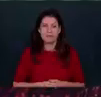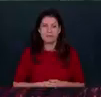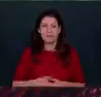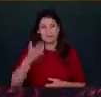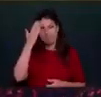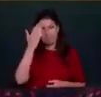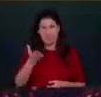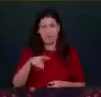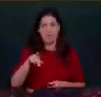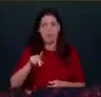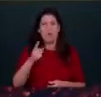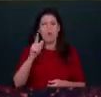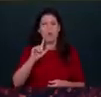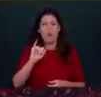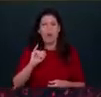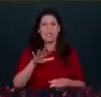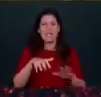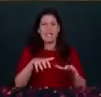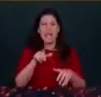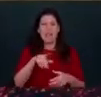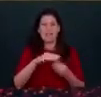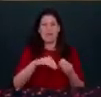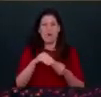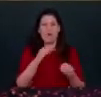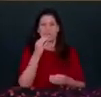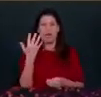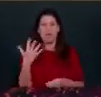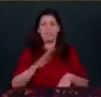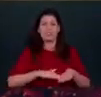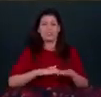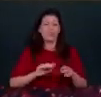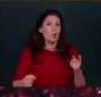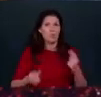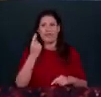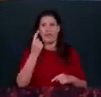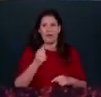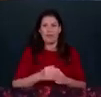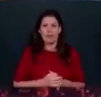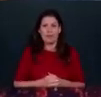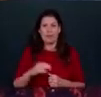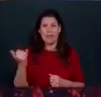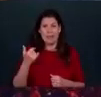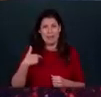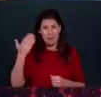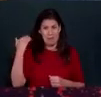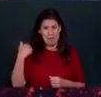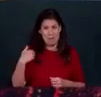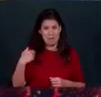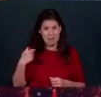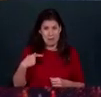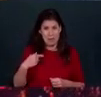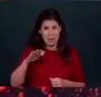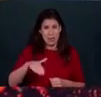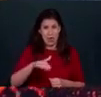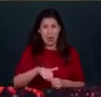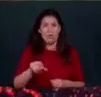תכירו את פולי, כלב בוקסר מעורב בן 5 עם כישרון יוצא דופן. כל פעם שהייתי נכנס לגלוש,